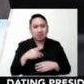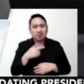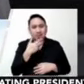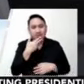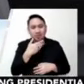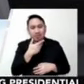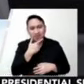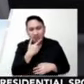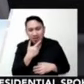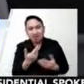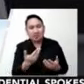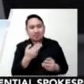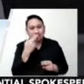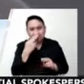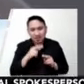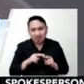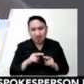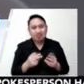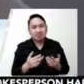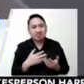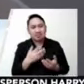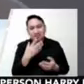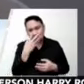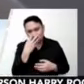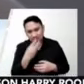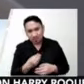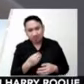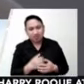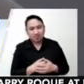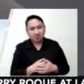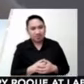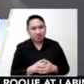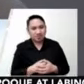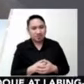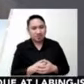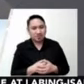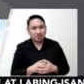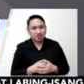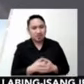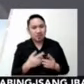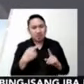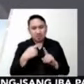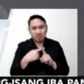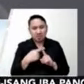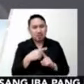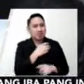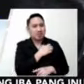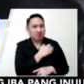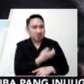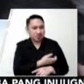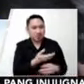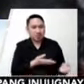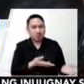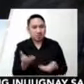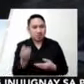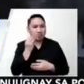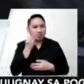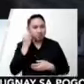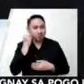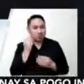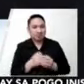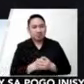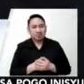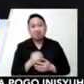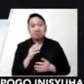pauwi hanggang makatulog ako para alam mo yun puro positive energy ung madala ko sa bahay nangingibabaw